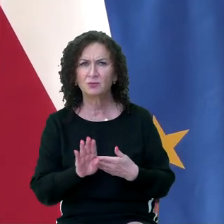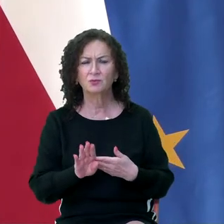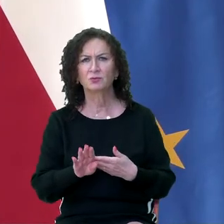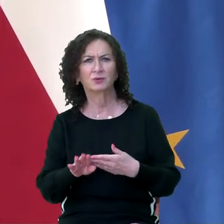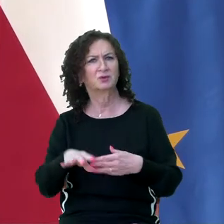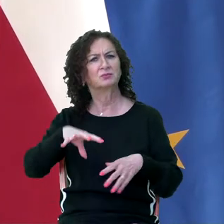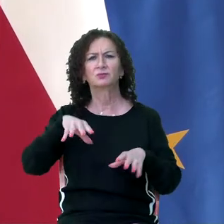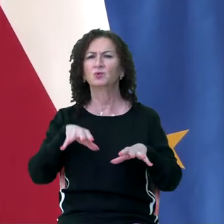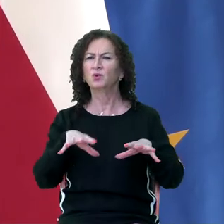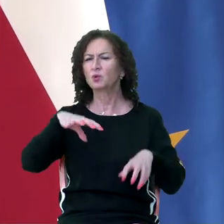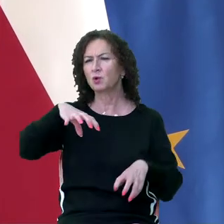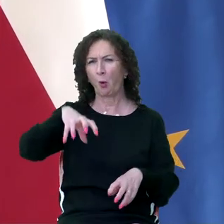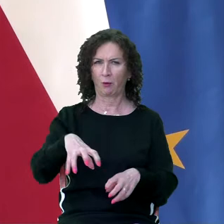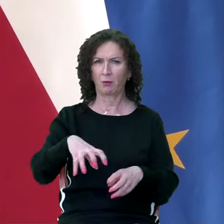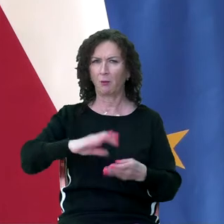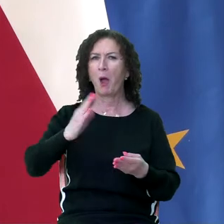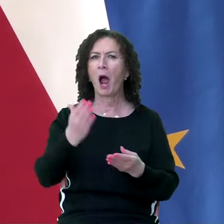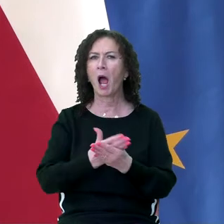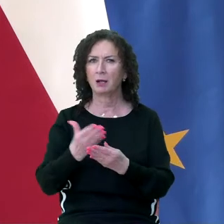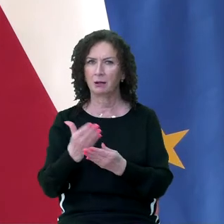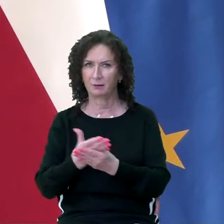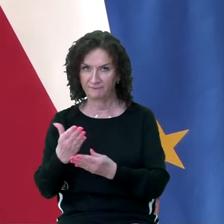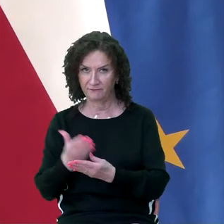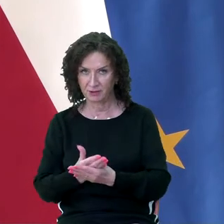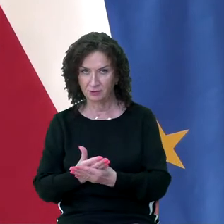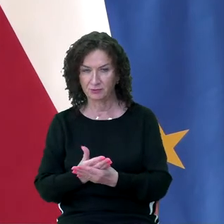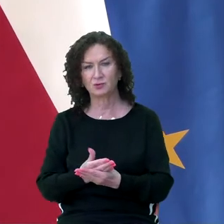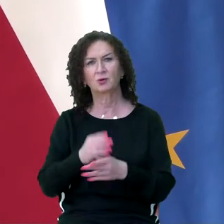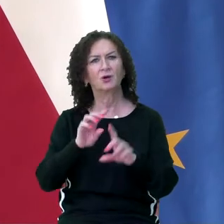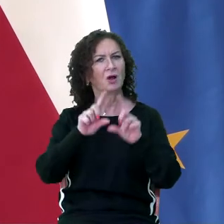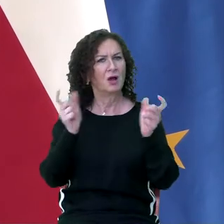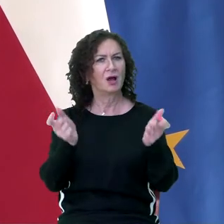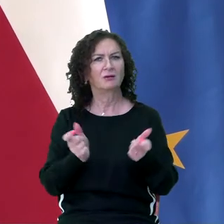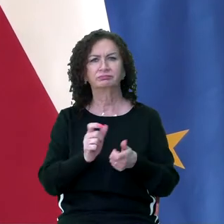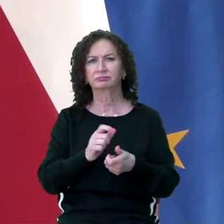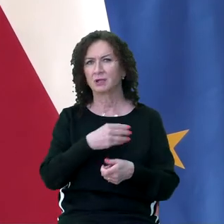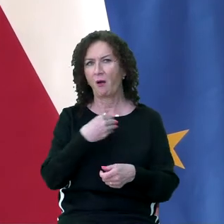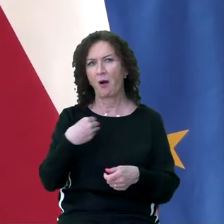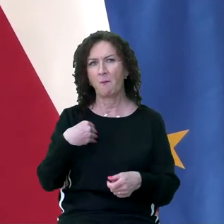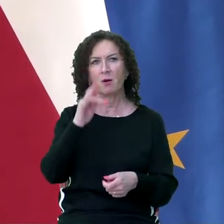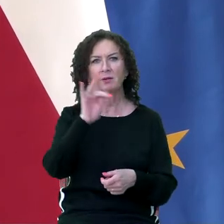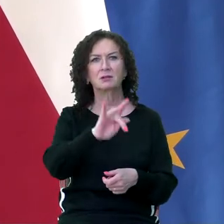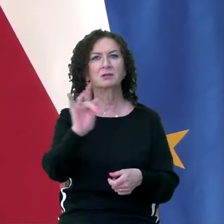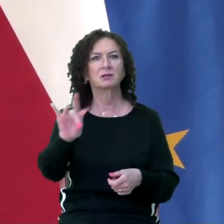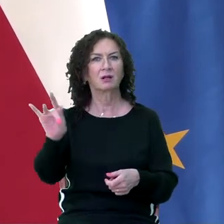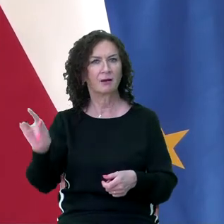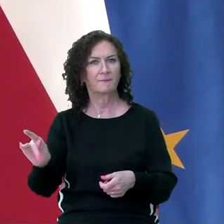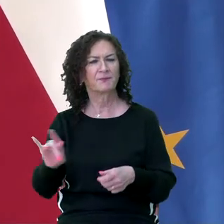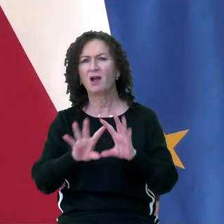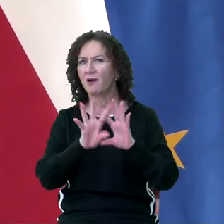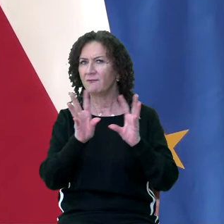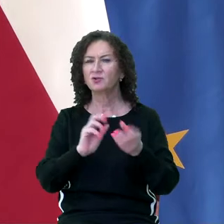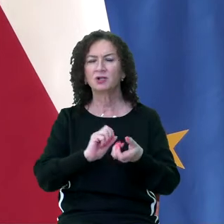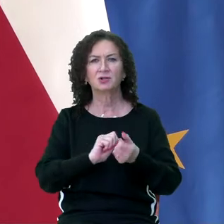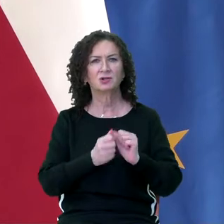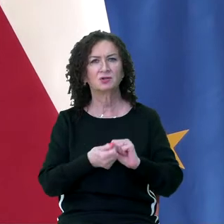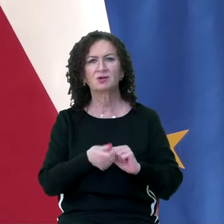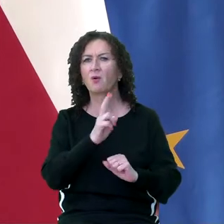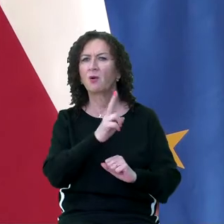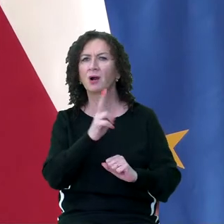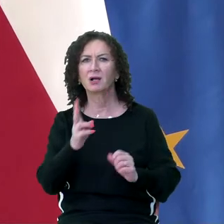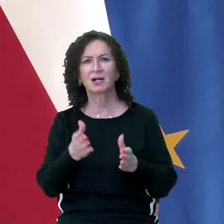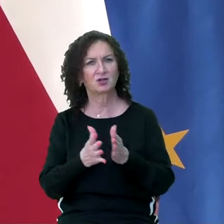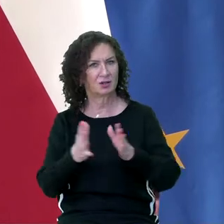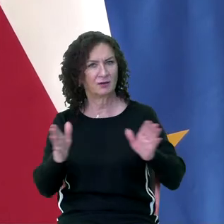archiwalną, która jest rozlokowana w całej Polsce, bo tam mamy archiwa państwowe niemal w każdym